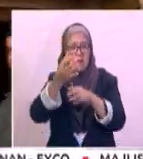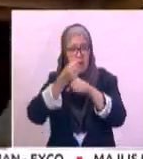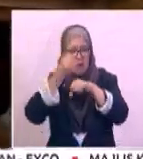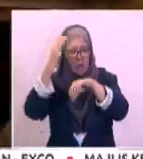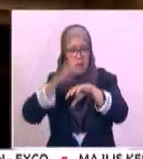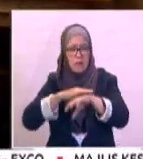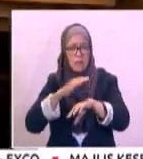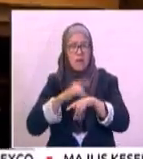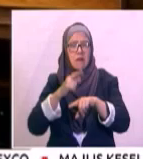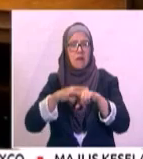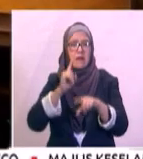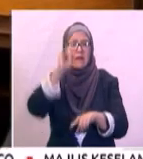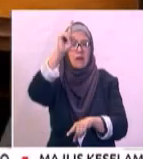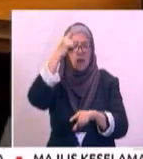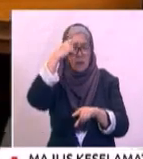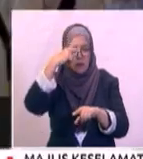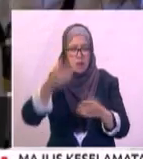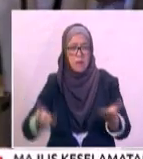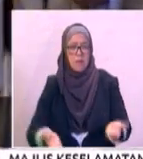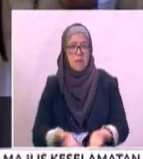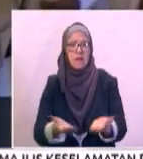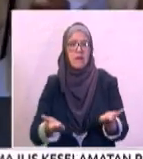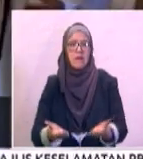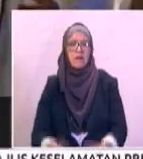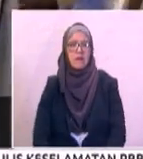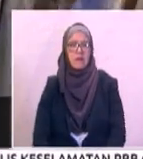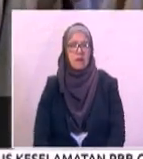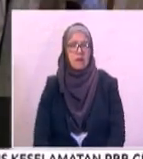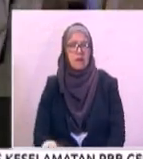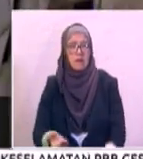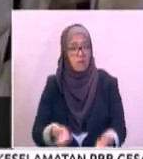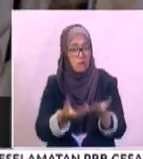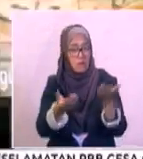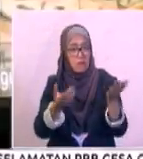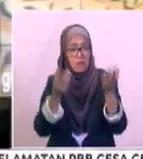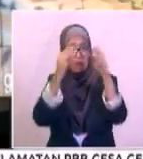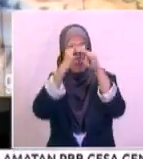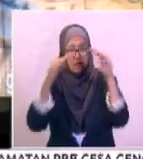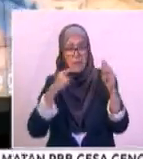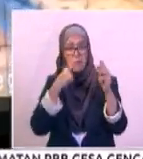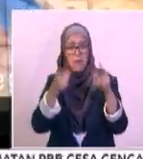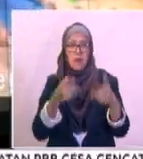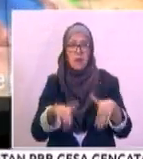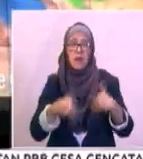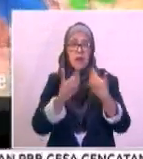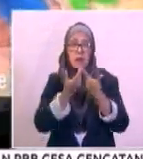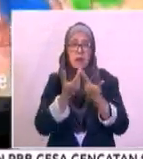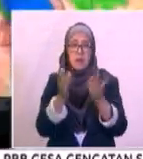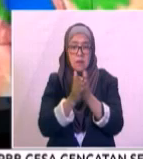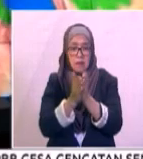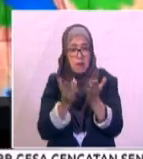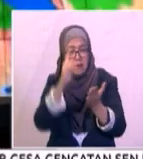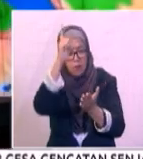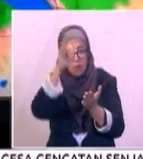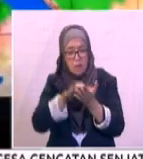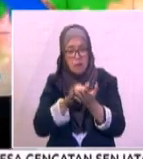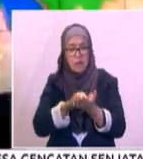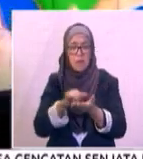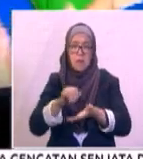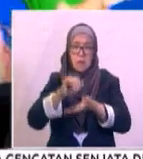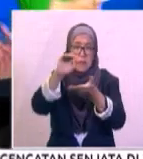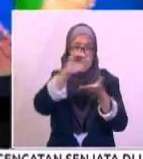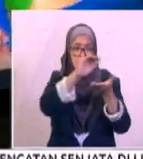Museum Al-Quran, jemaah turut berpeluang menyaksikan sejarah tentang bagaimana Al-Quran diwahyukan dan dikumpulkan menjadi naskah serta yang berkaitan